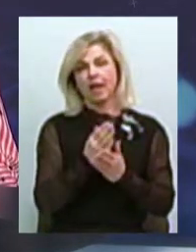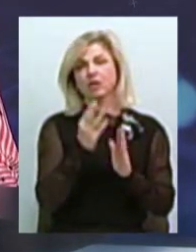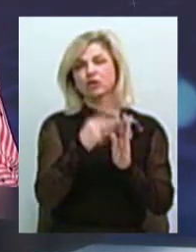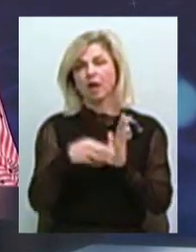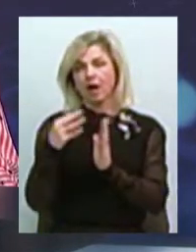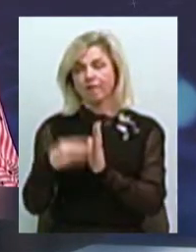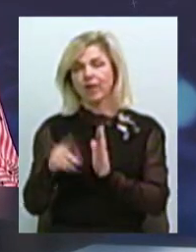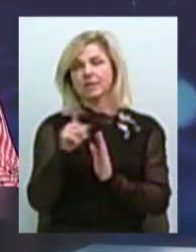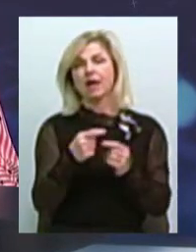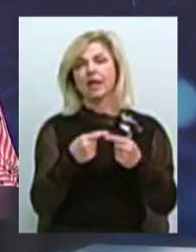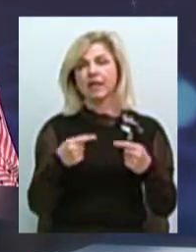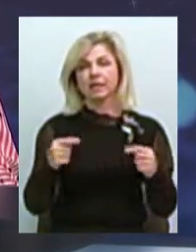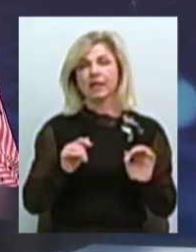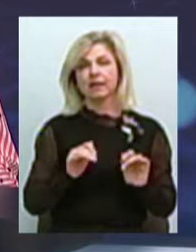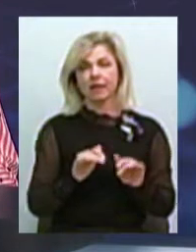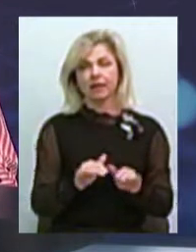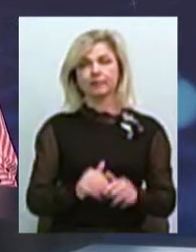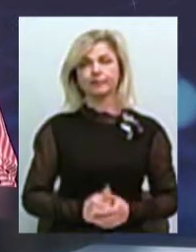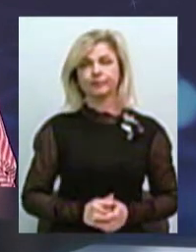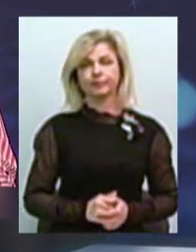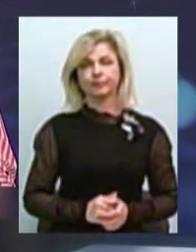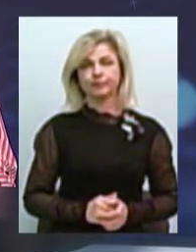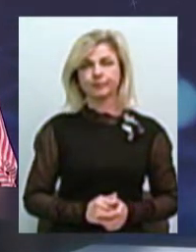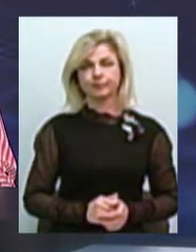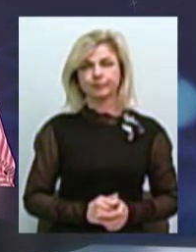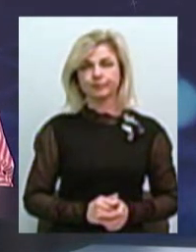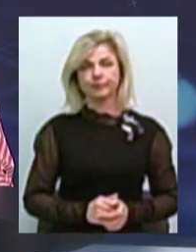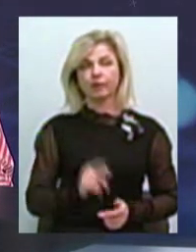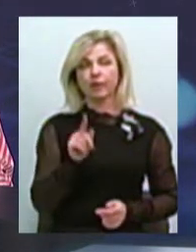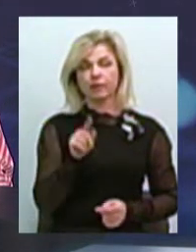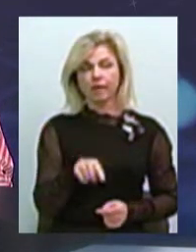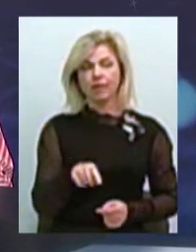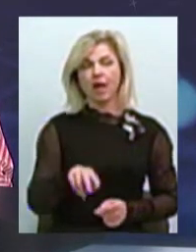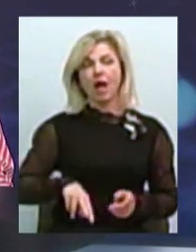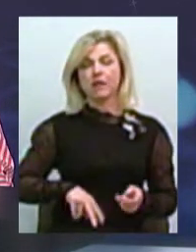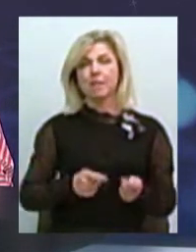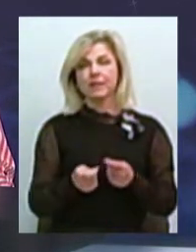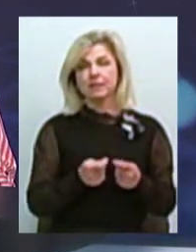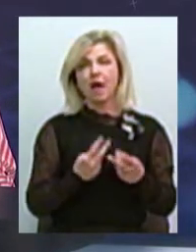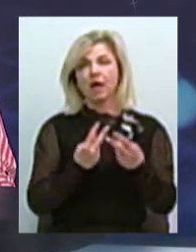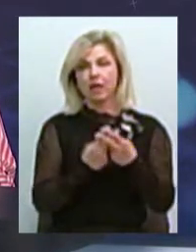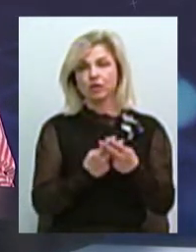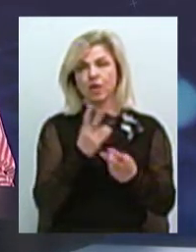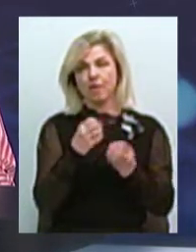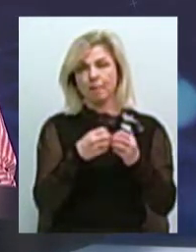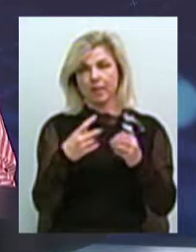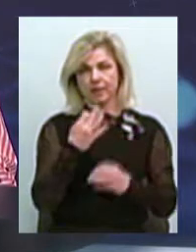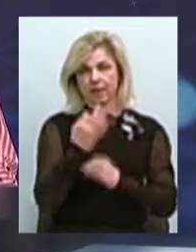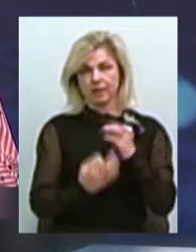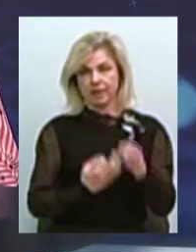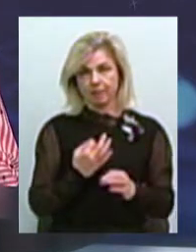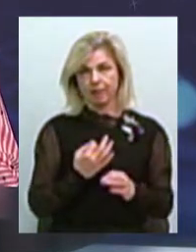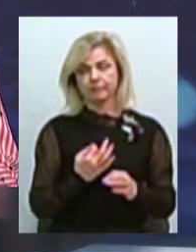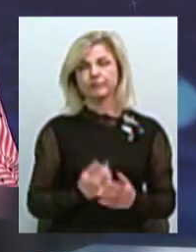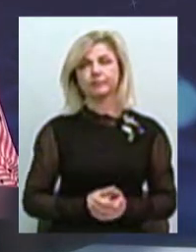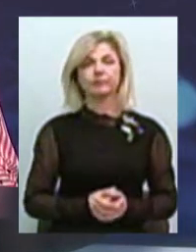за різні дії, і навіть адміністративний арешт на 15 діб, як